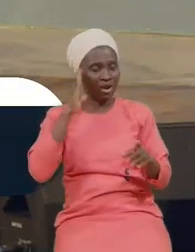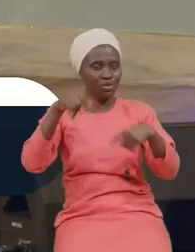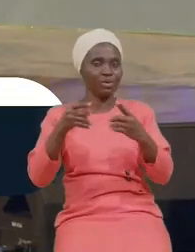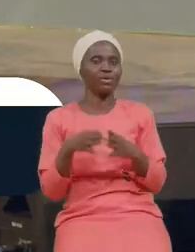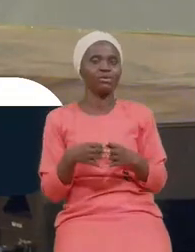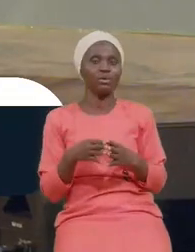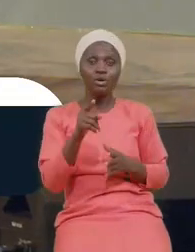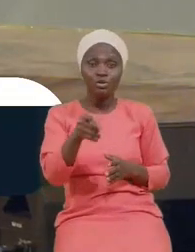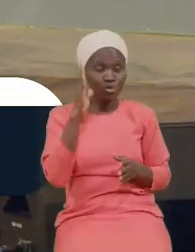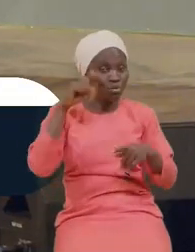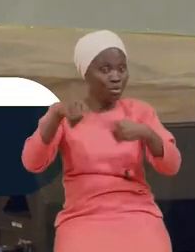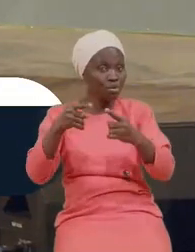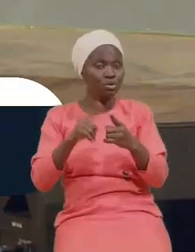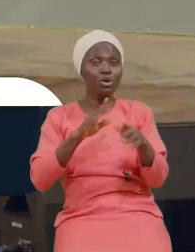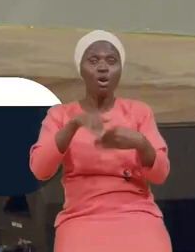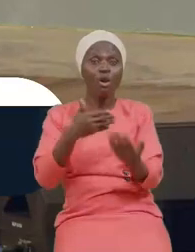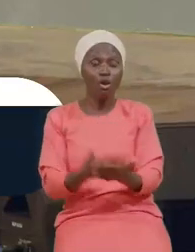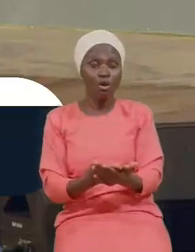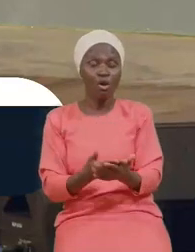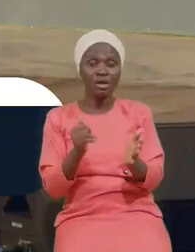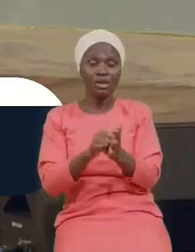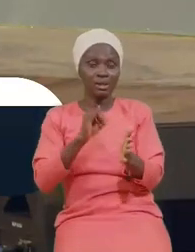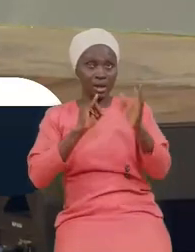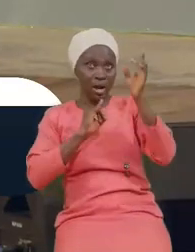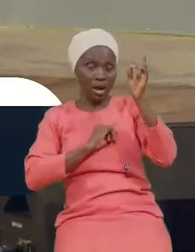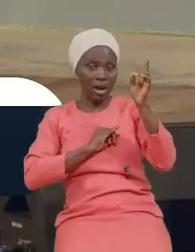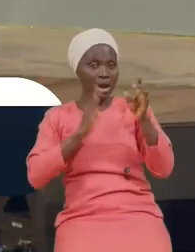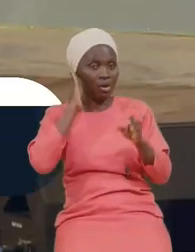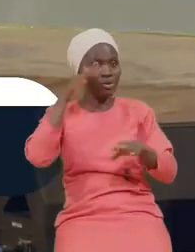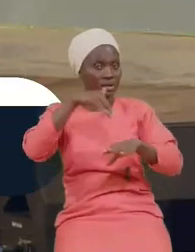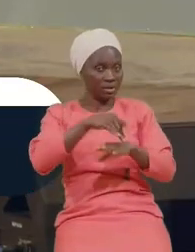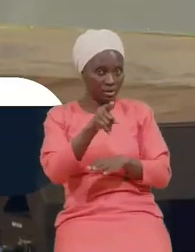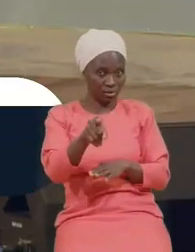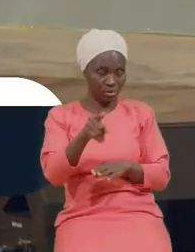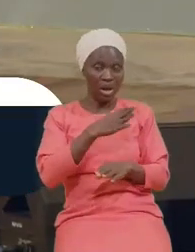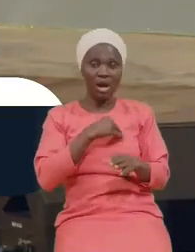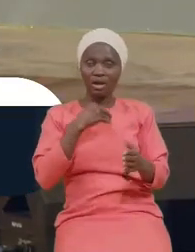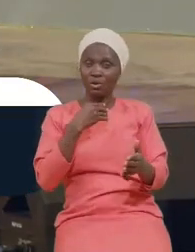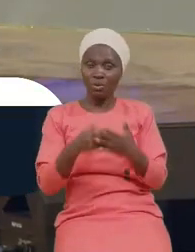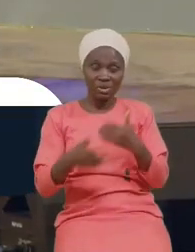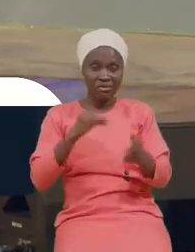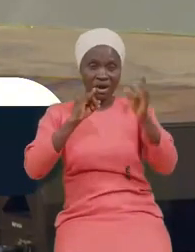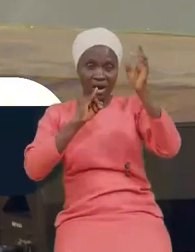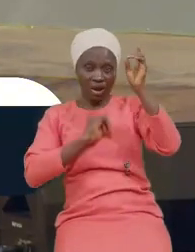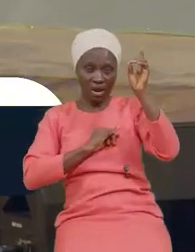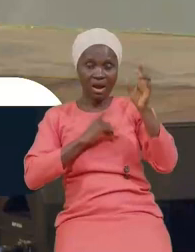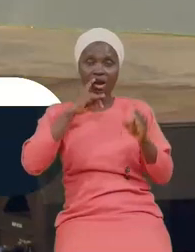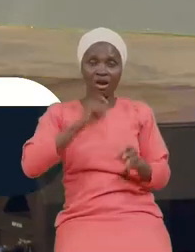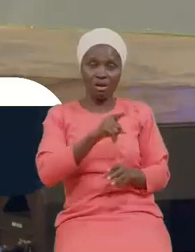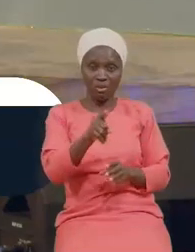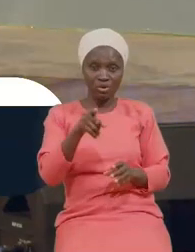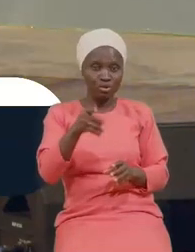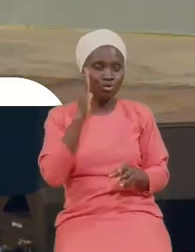quand tu iras vers tous ceux auprès de qui je t'enverrai et tu diras tout ce que je te